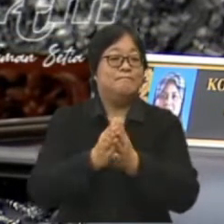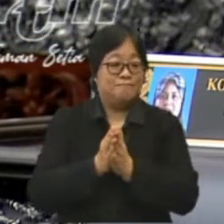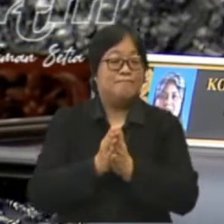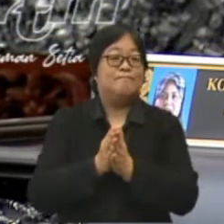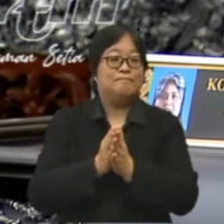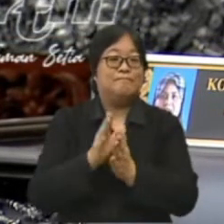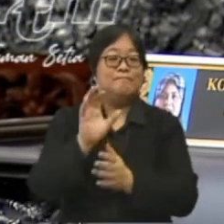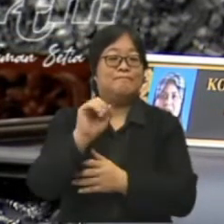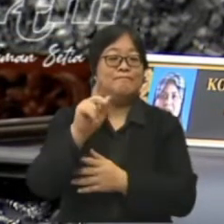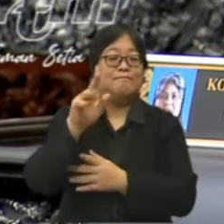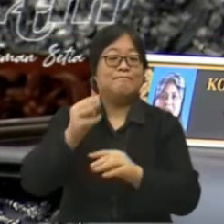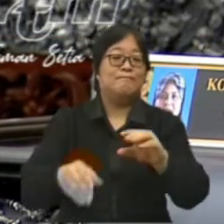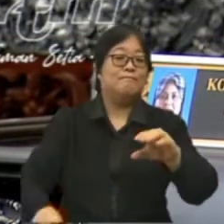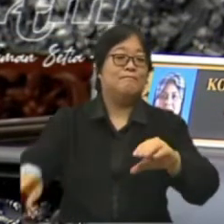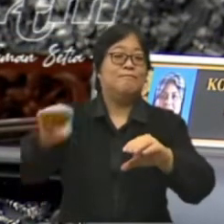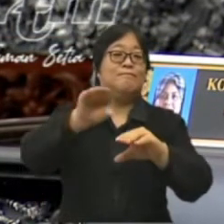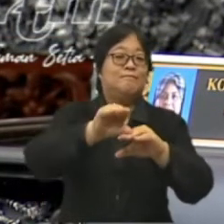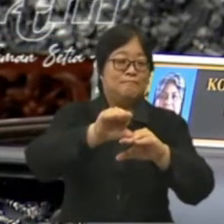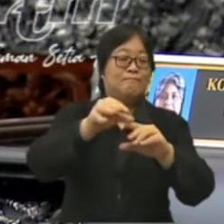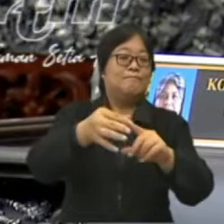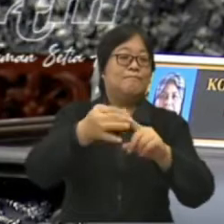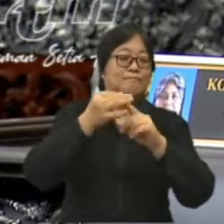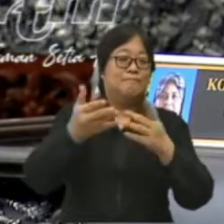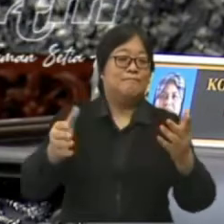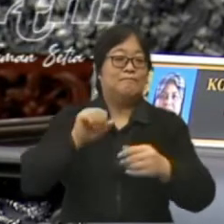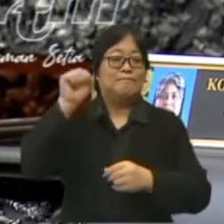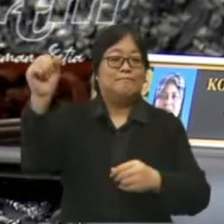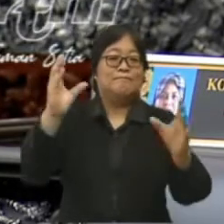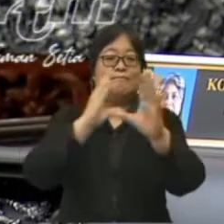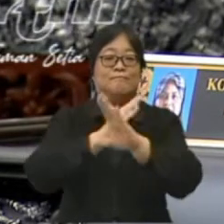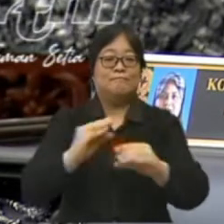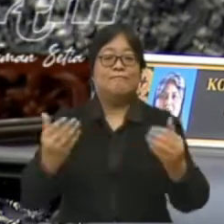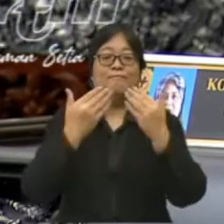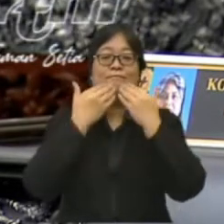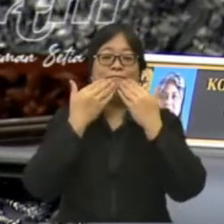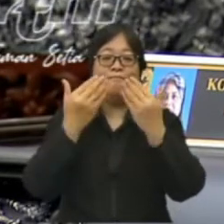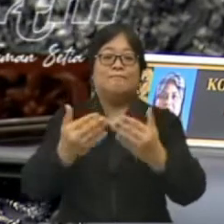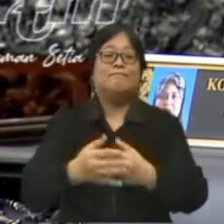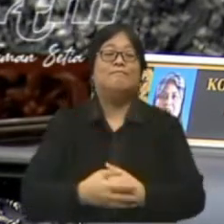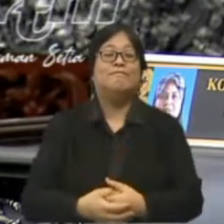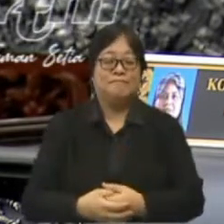skin tambahan ini khususnya untuk Sabah dan sarawasih